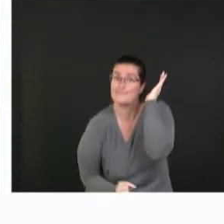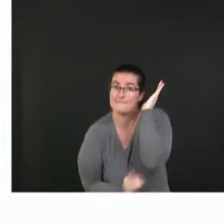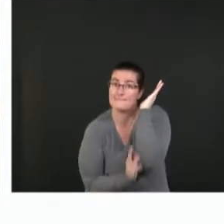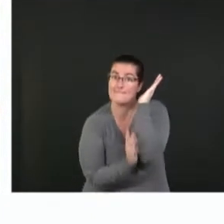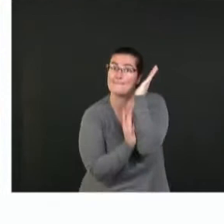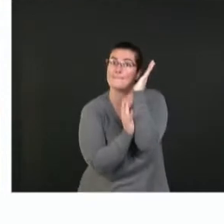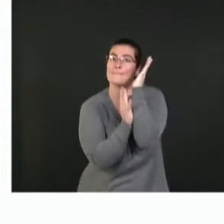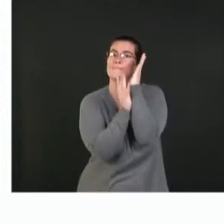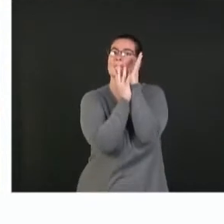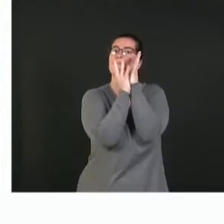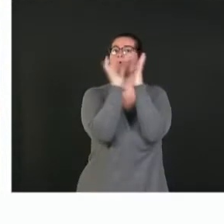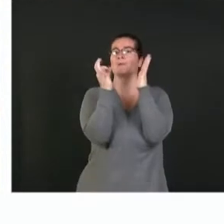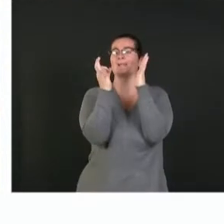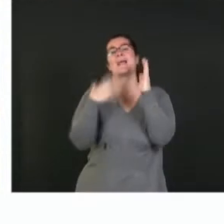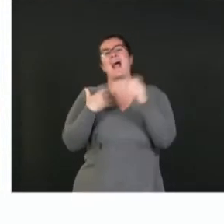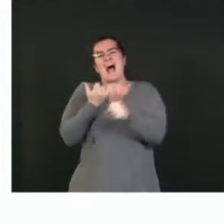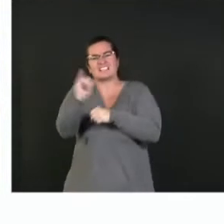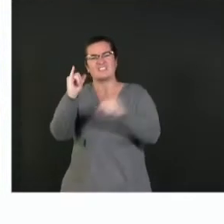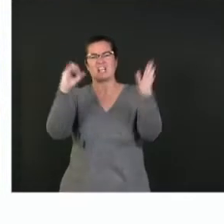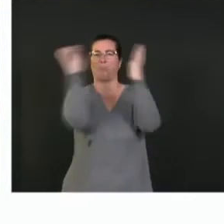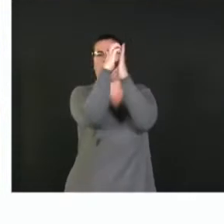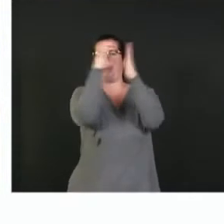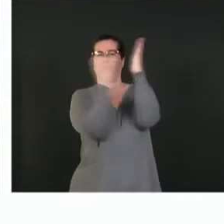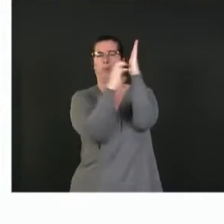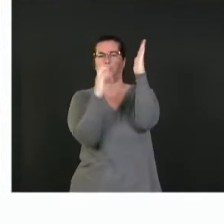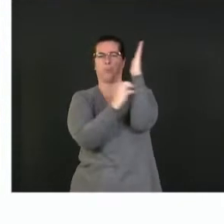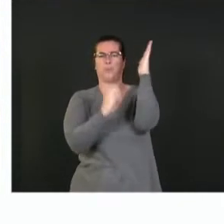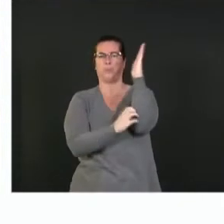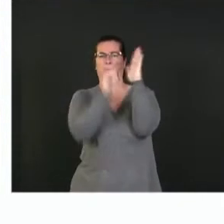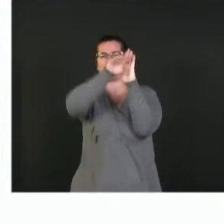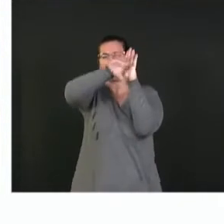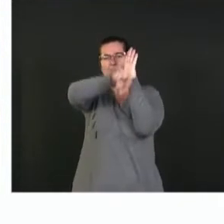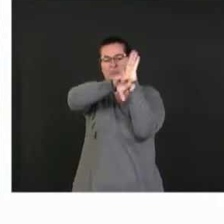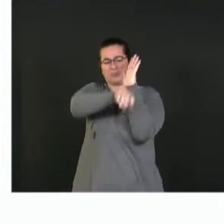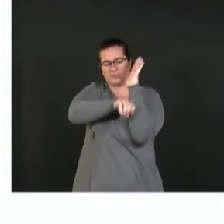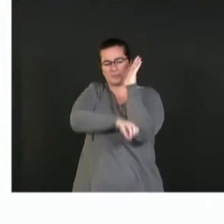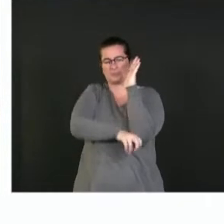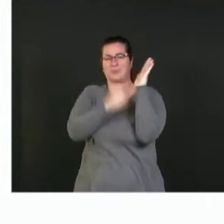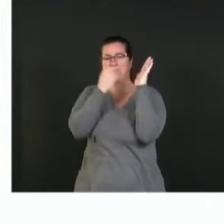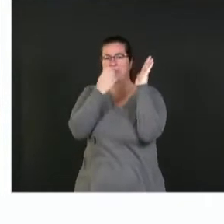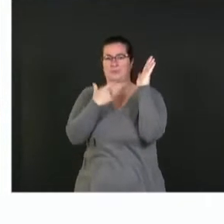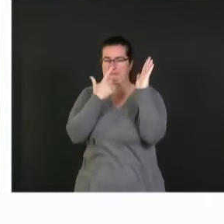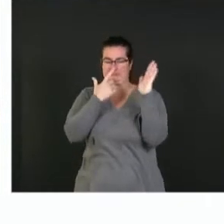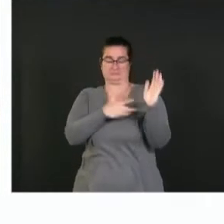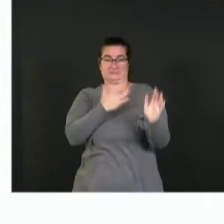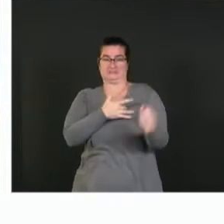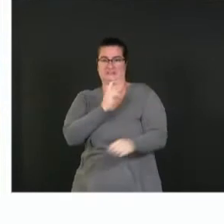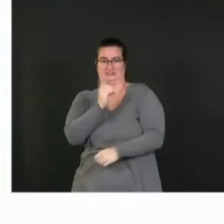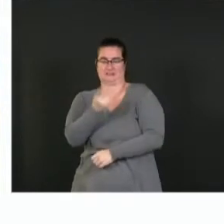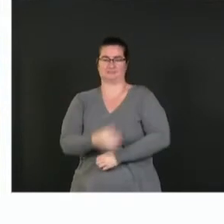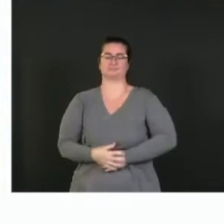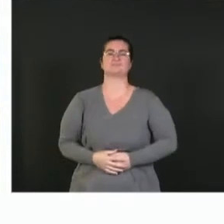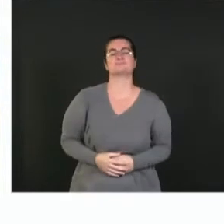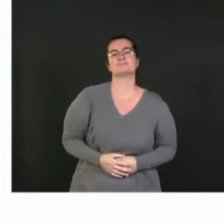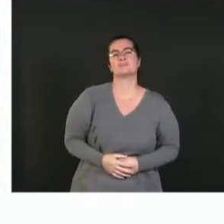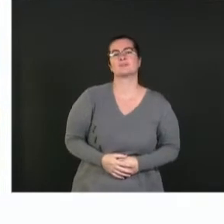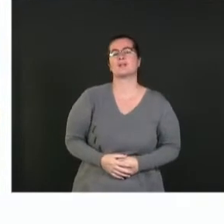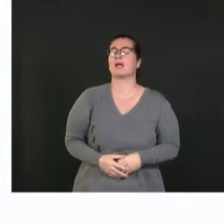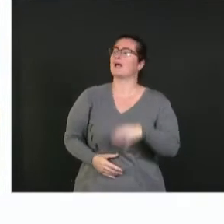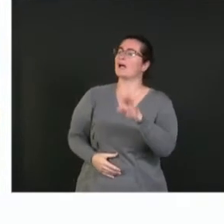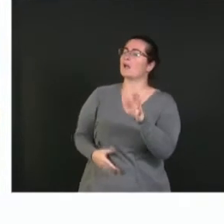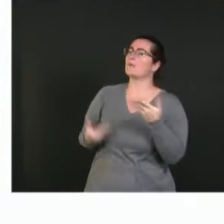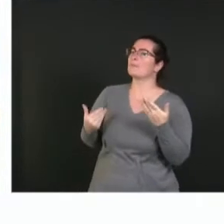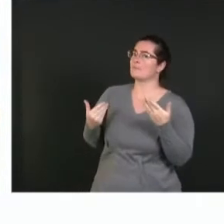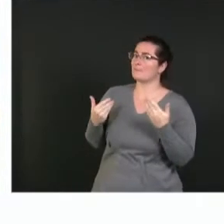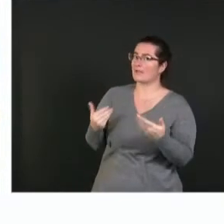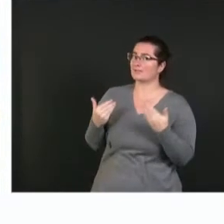totalement artificiel et inintéressant au possible. Et donc voilà comment Val-de-Reuil s'est construit. Alors, est-ce qu'on dit deux mots